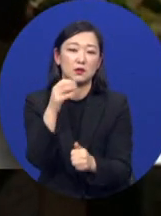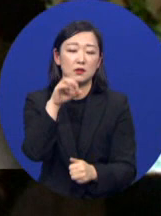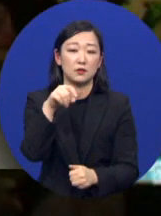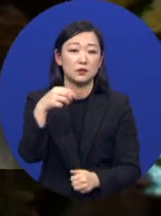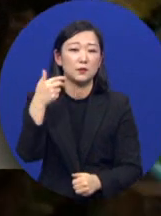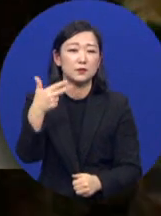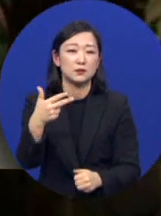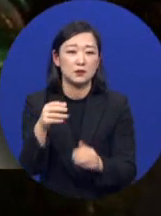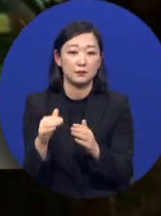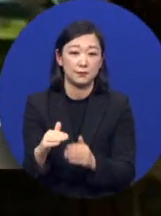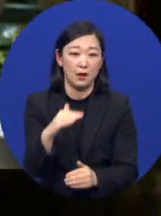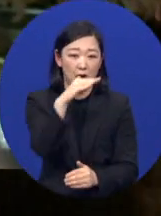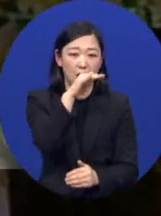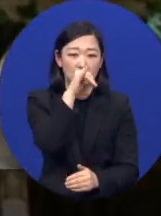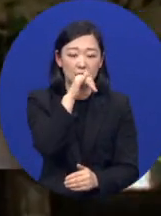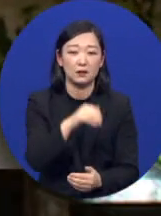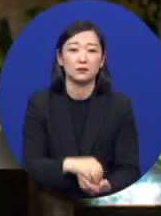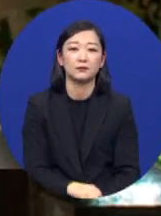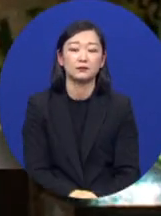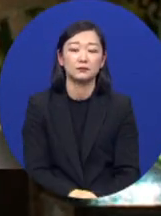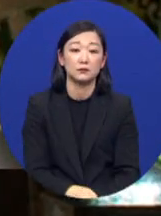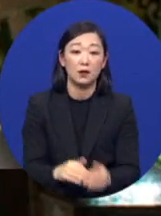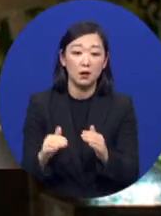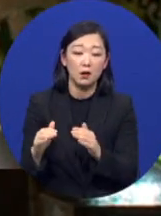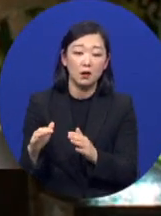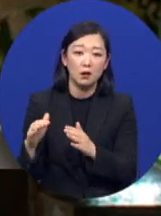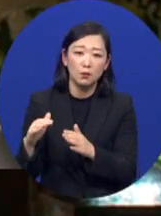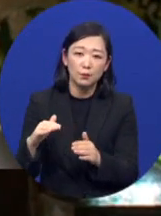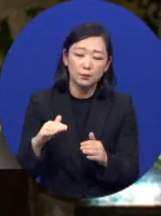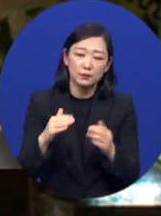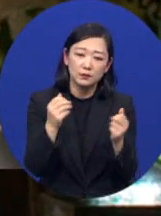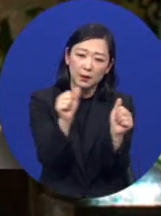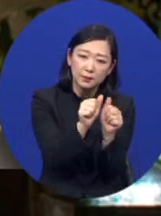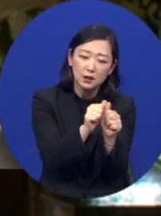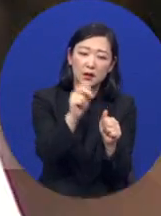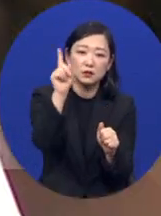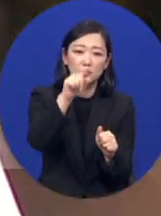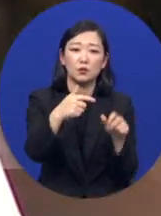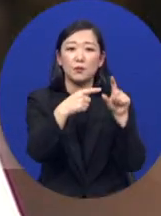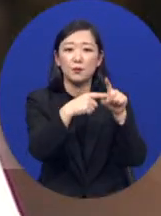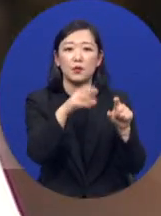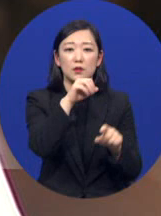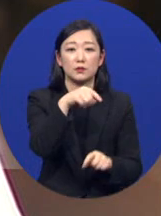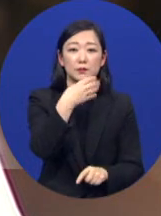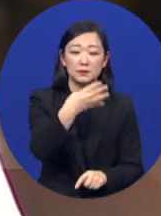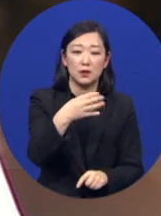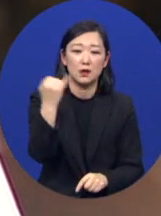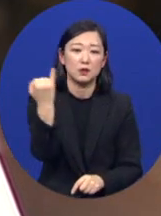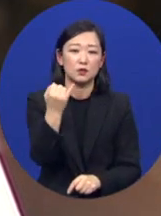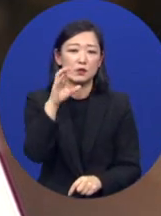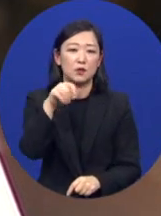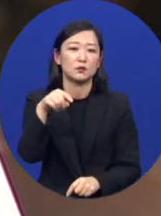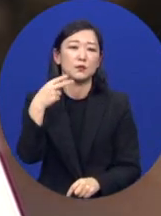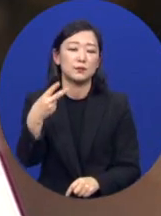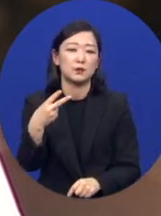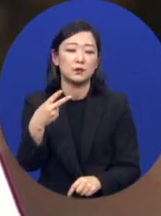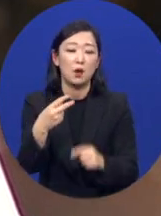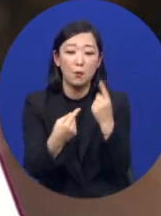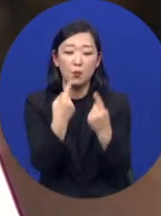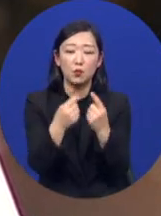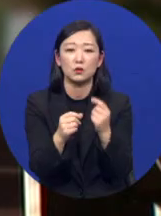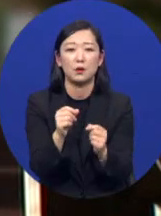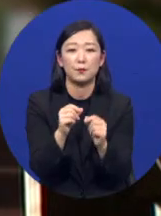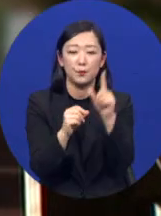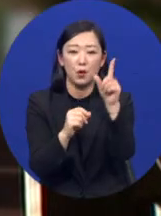0.7세 상승했습니다이 같은 증가세는 남자의 경우 전국 평균 0.4세 여자 0.2세를 크게 웃더라